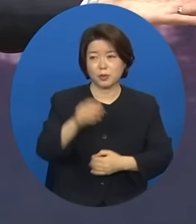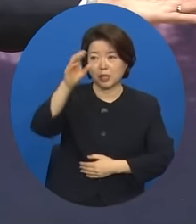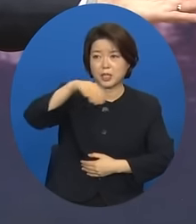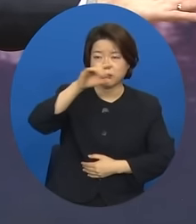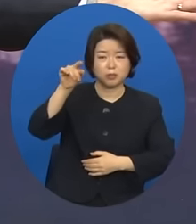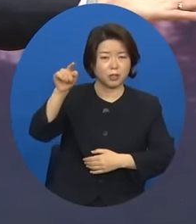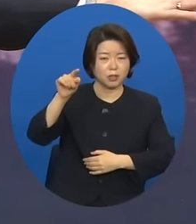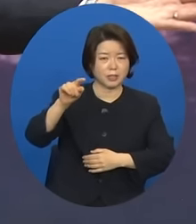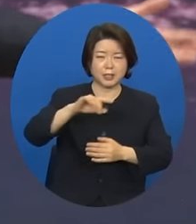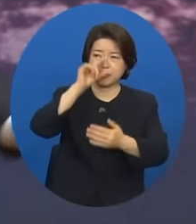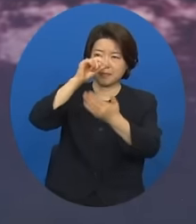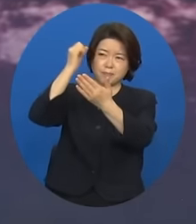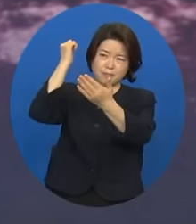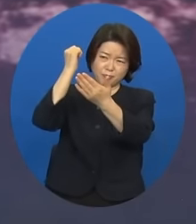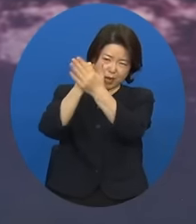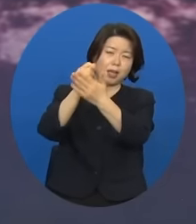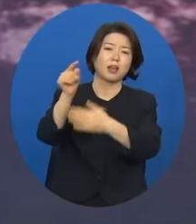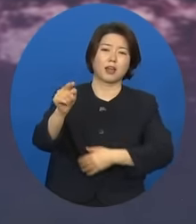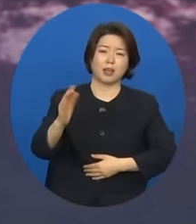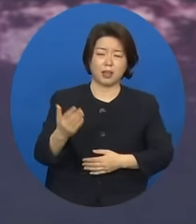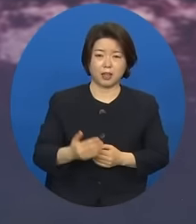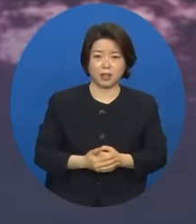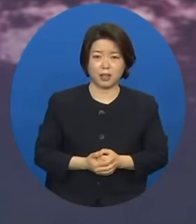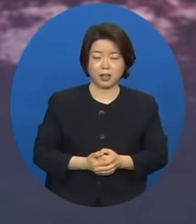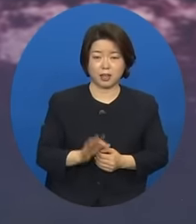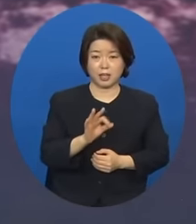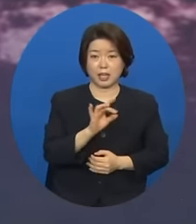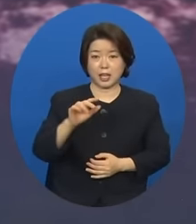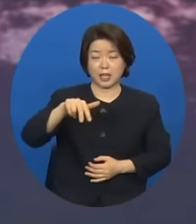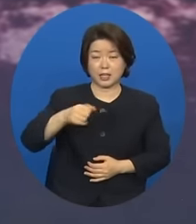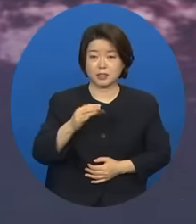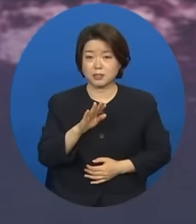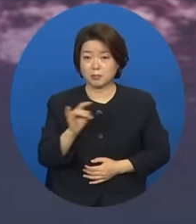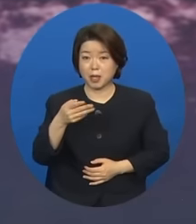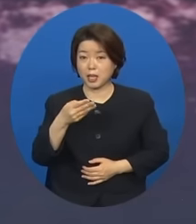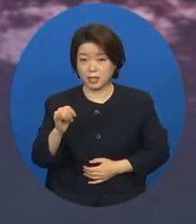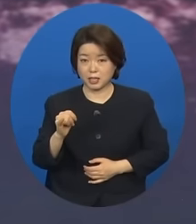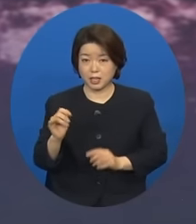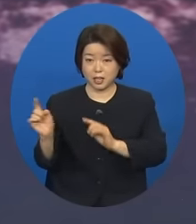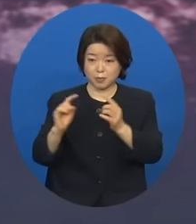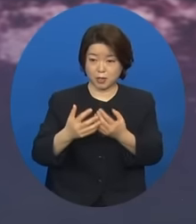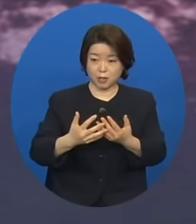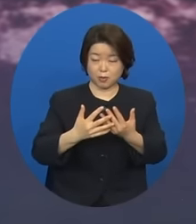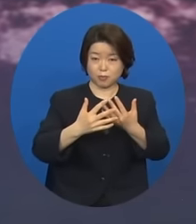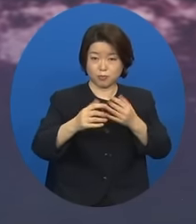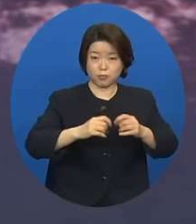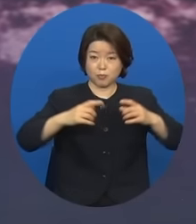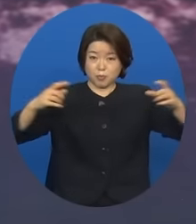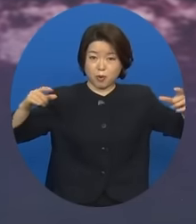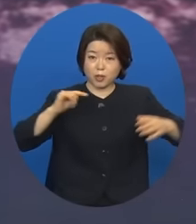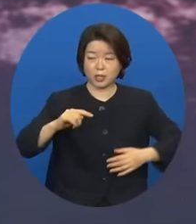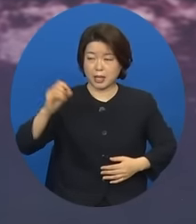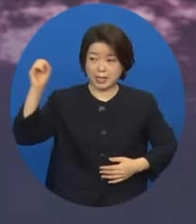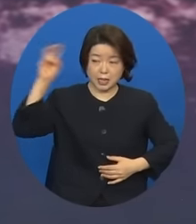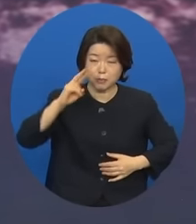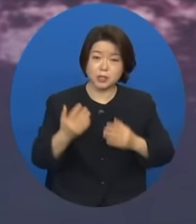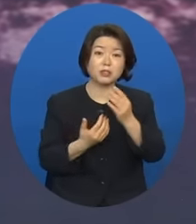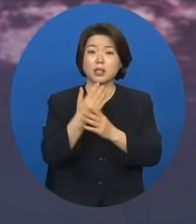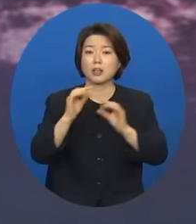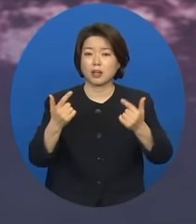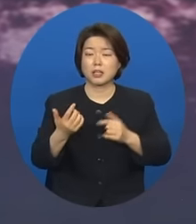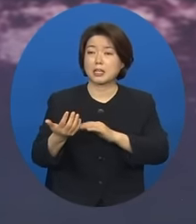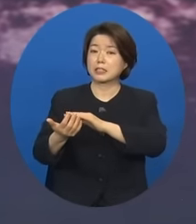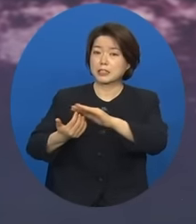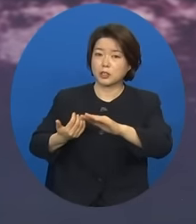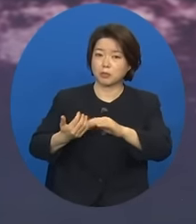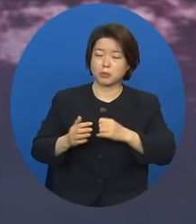푸셔야 됩니다 그 에즈베리 부흥 이야기를 들어 보면요 부흥이 갑자기 터진게 아니에요 그 이전부터 소위